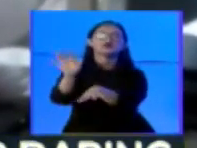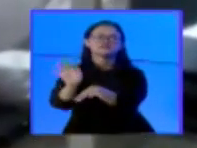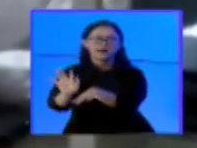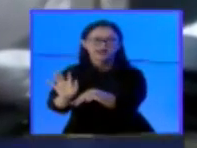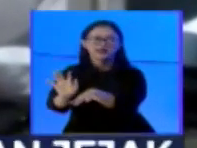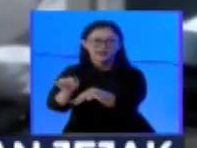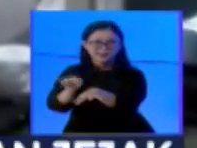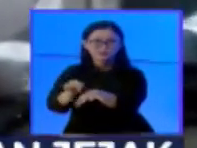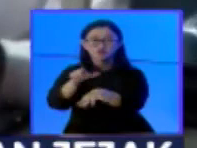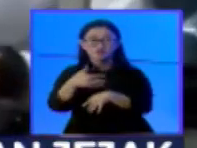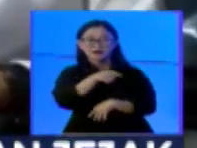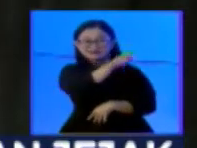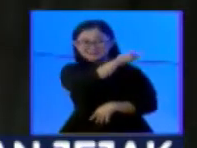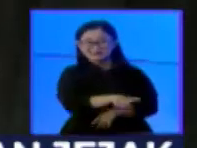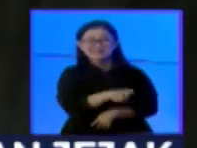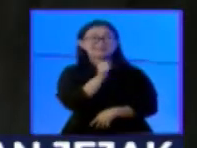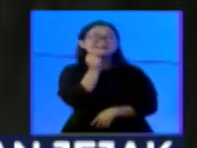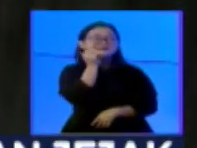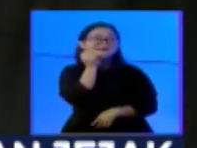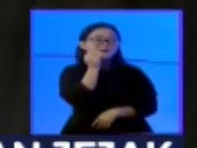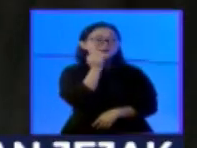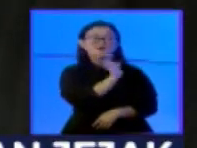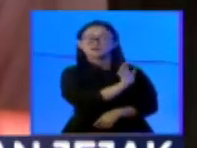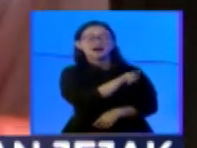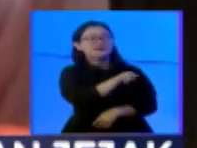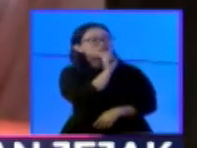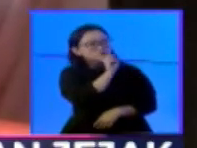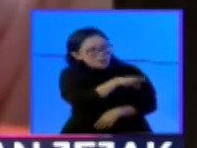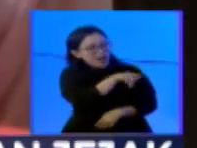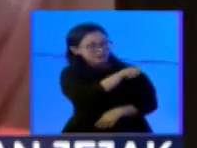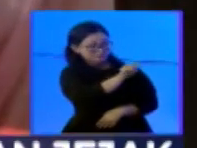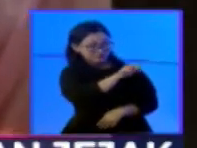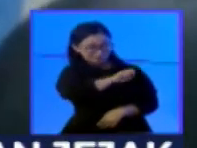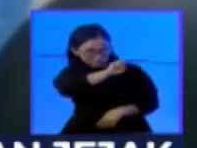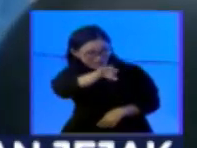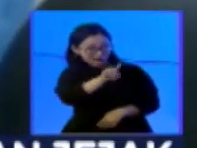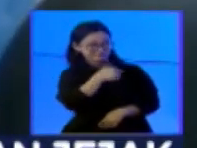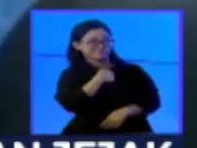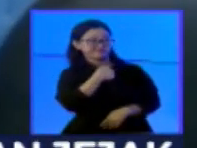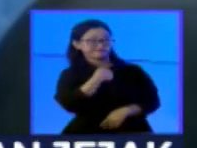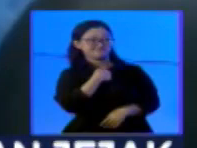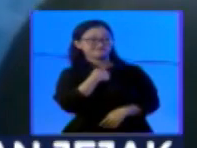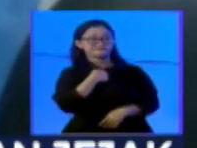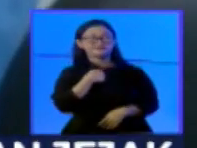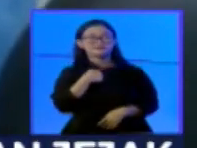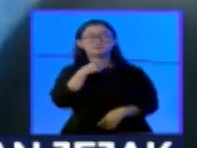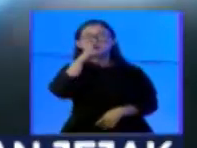Agar sang istri tidak ditahan polisi, tersangka IS meminta sang istri untuk mengatakan kejadian tersebut atas perbuatan